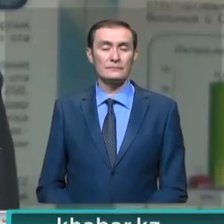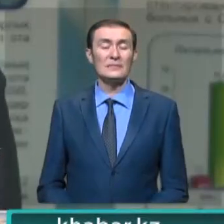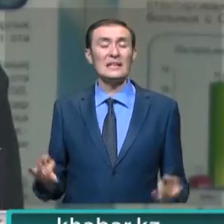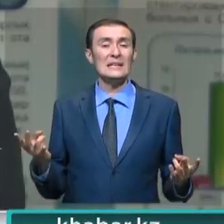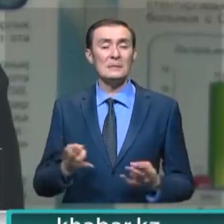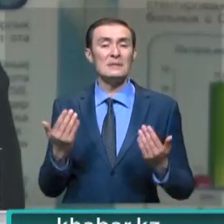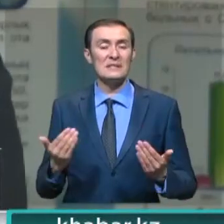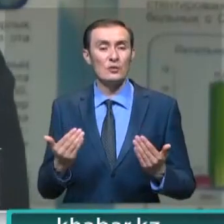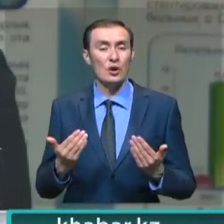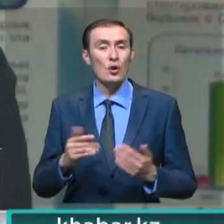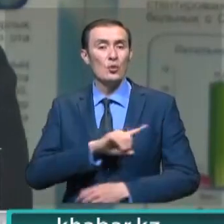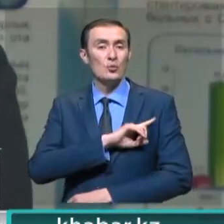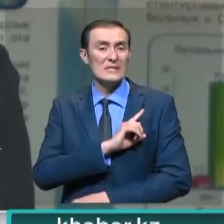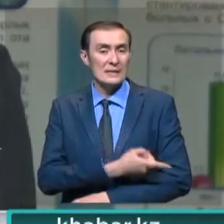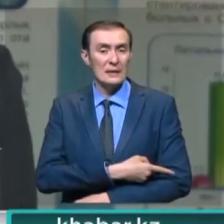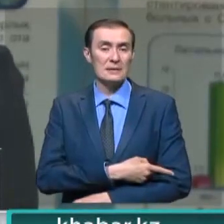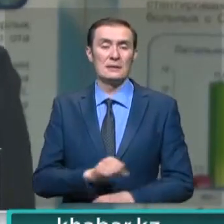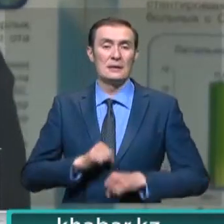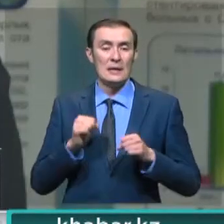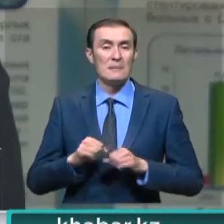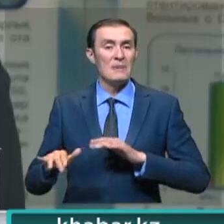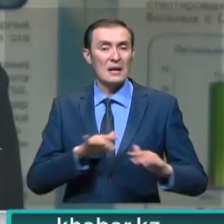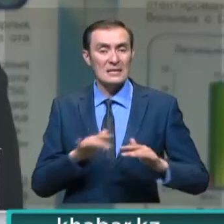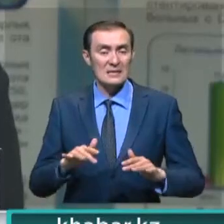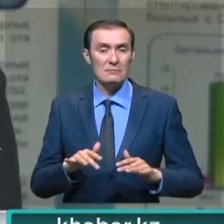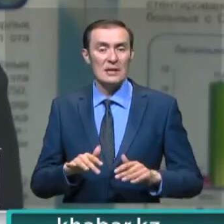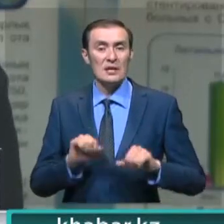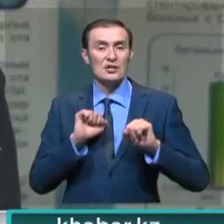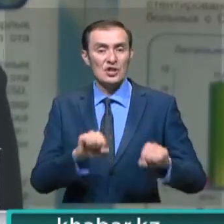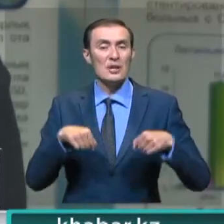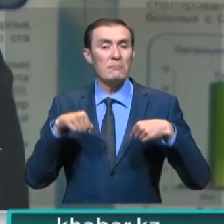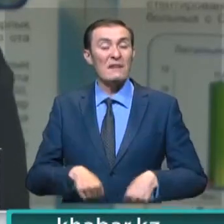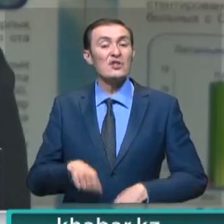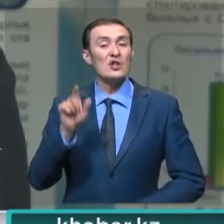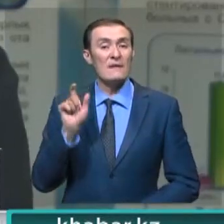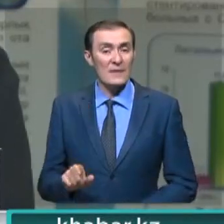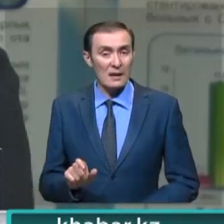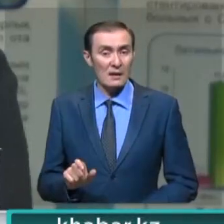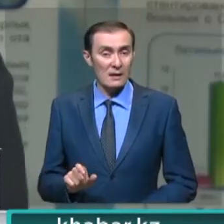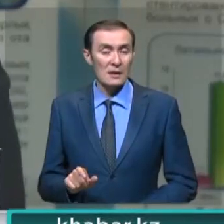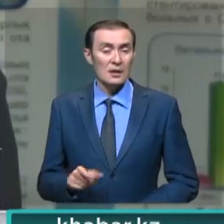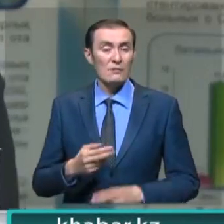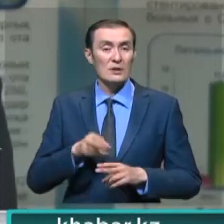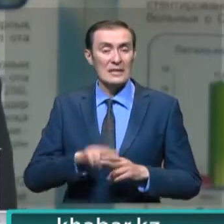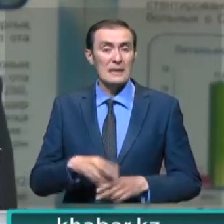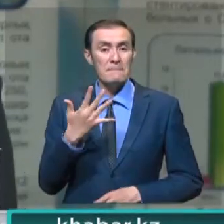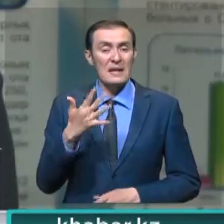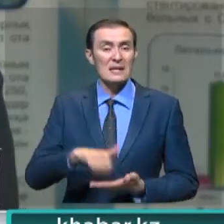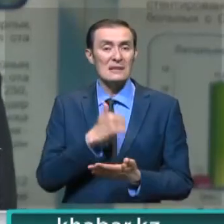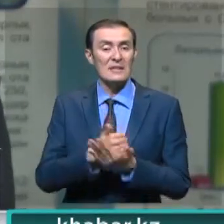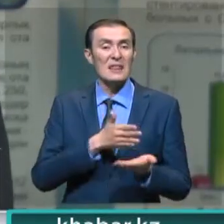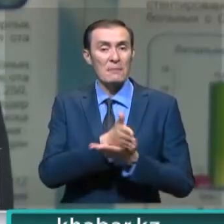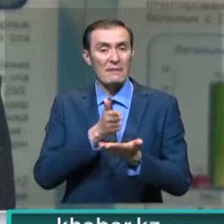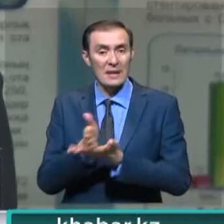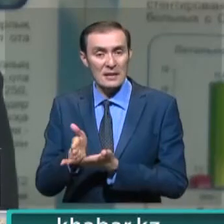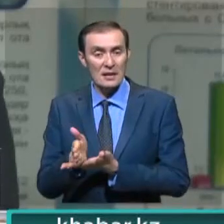Необходимо сегодня усилить механизм самозащиты прав человека. И мы говорим, что вот эти вот пять основных направлений,